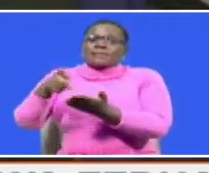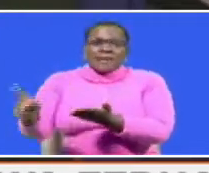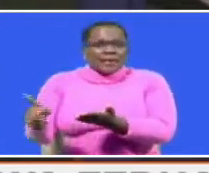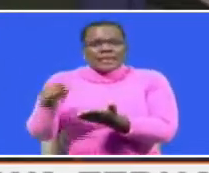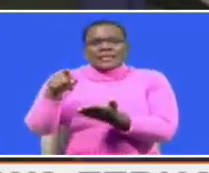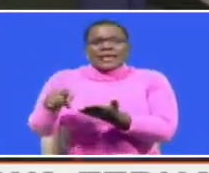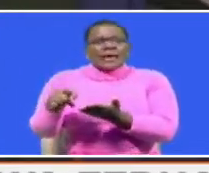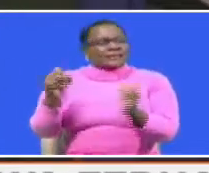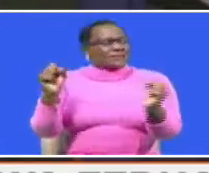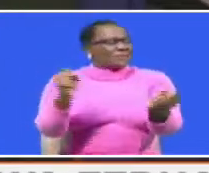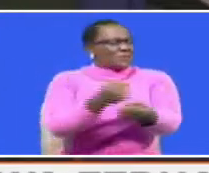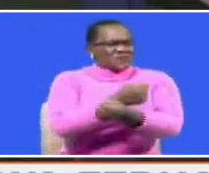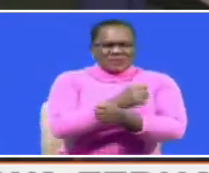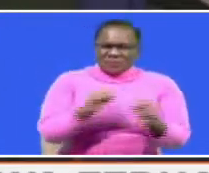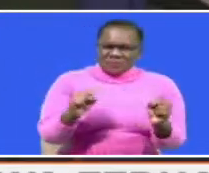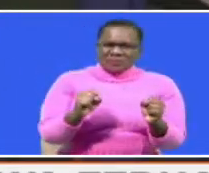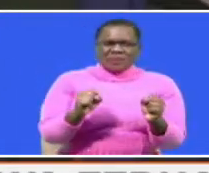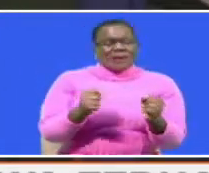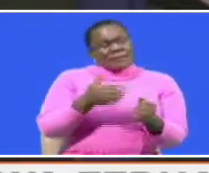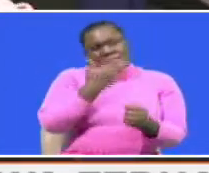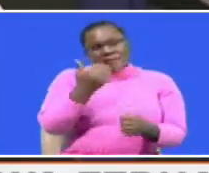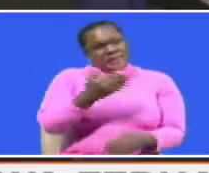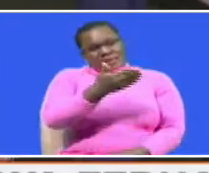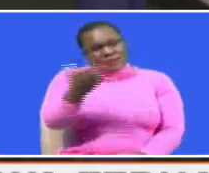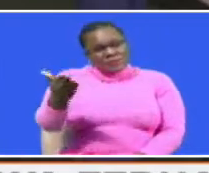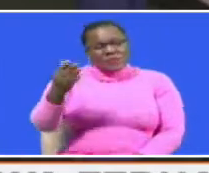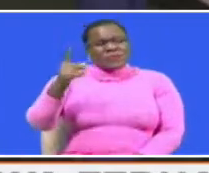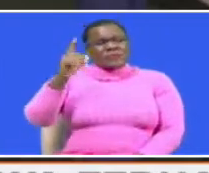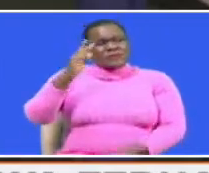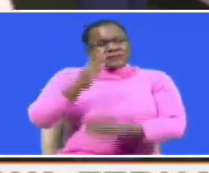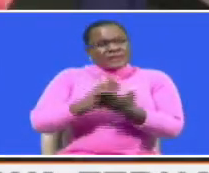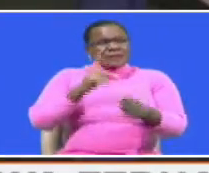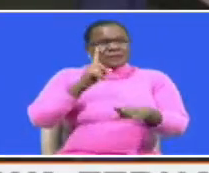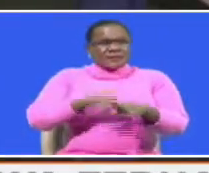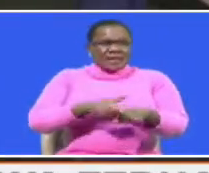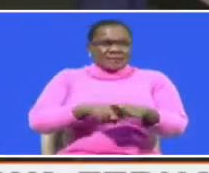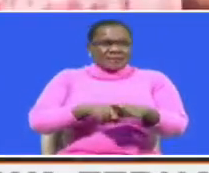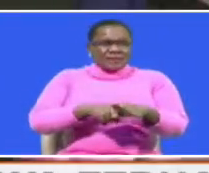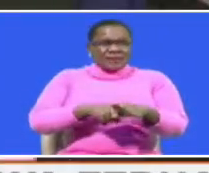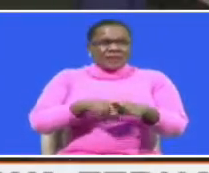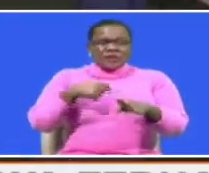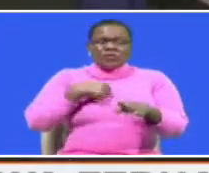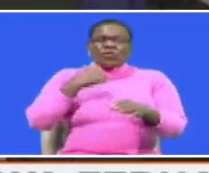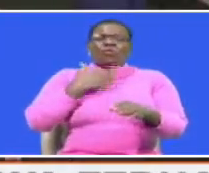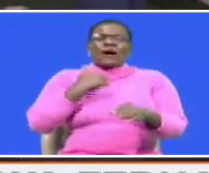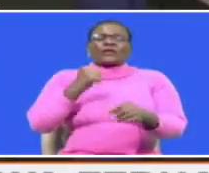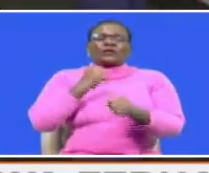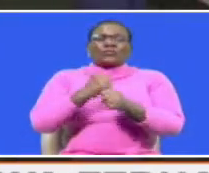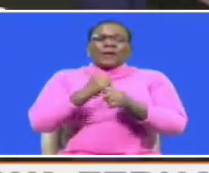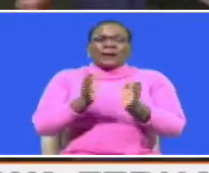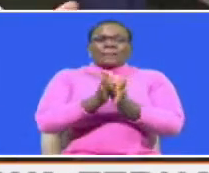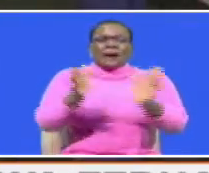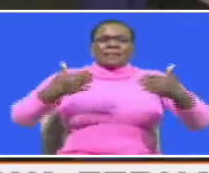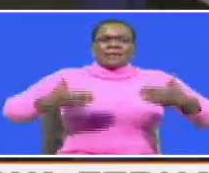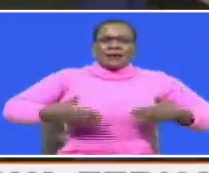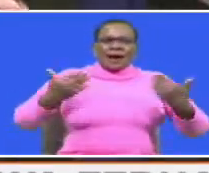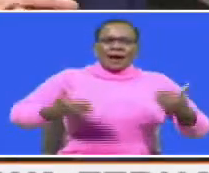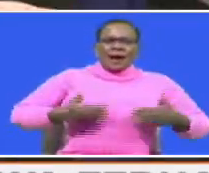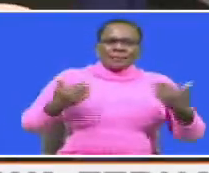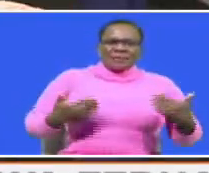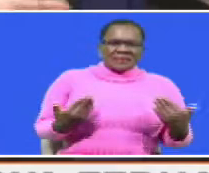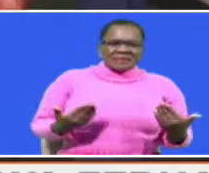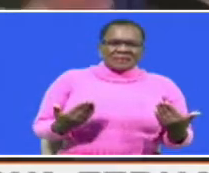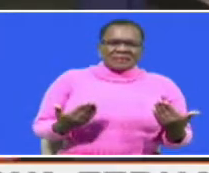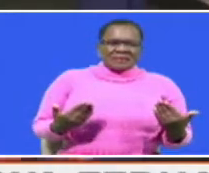hiyo ni maneno hayawezekani. So ni mzuri pia tukipata nafasi, hata kama mnataka kufurahisha wananchi, kwa sababu watu zaidi wanataka